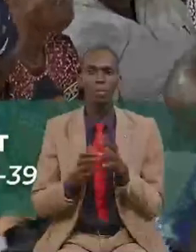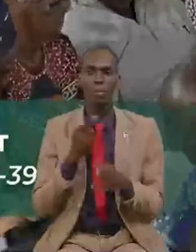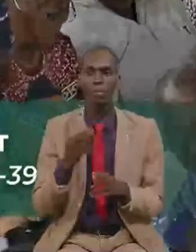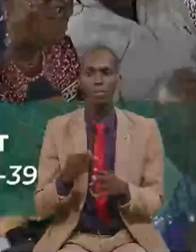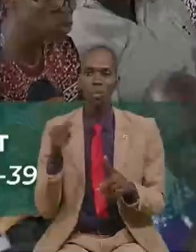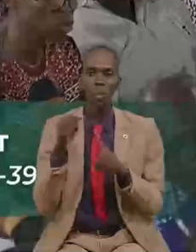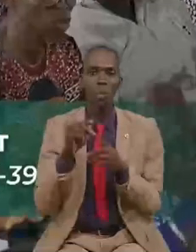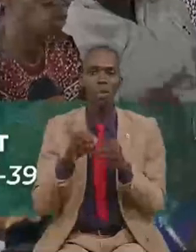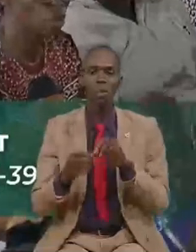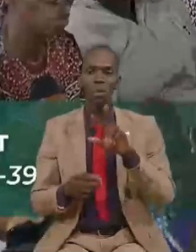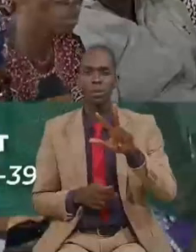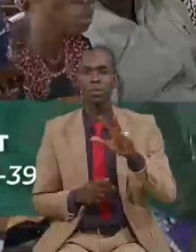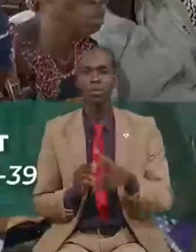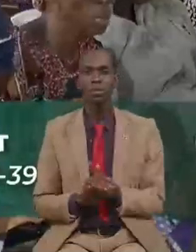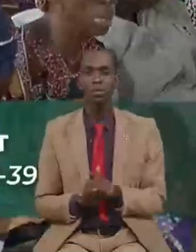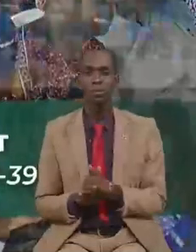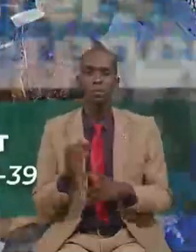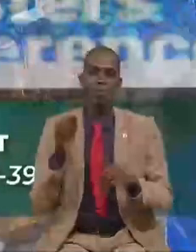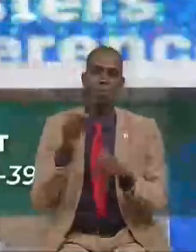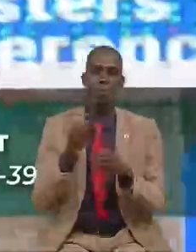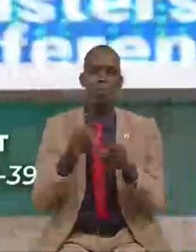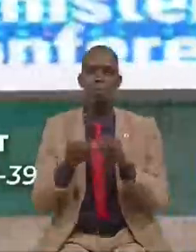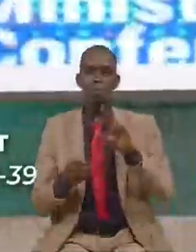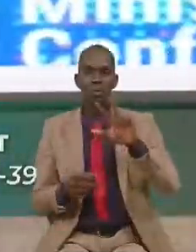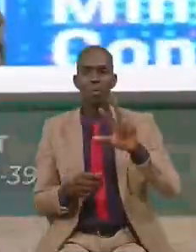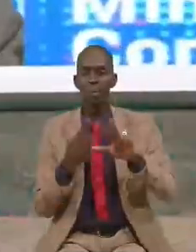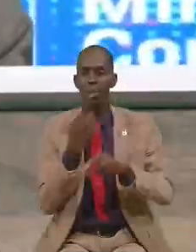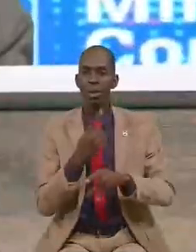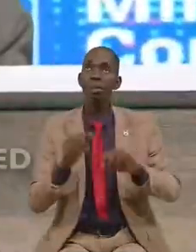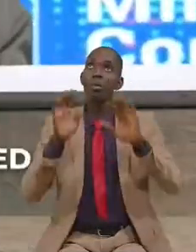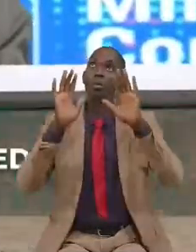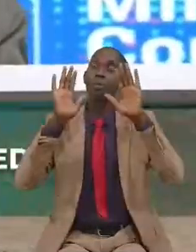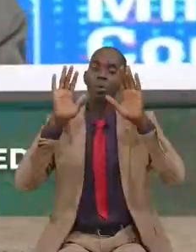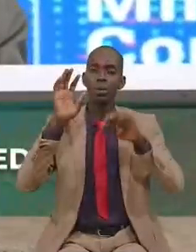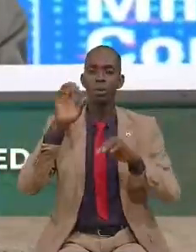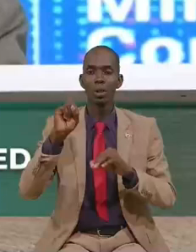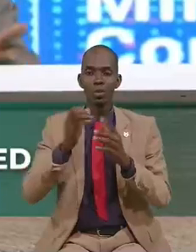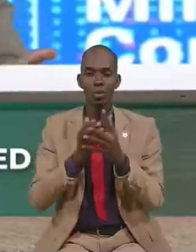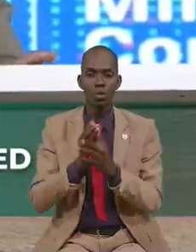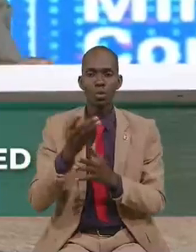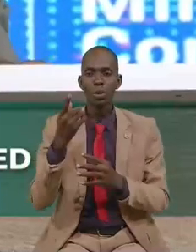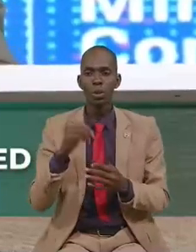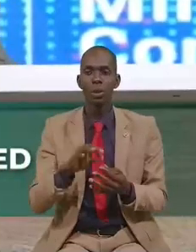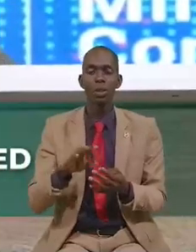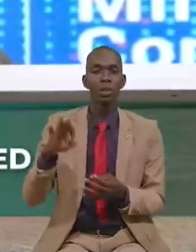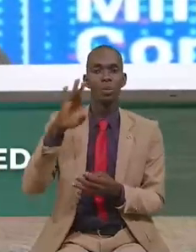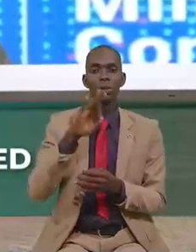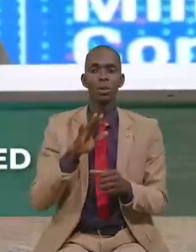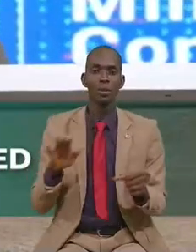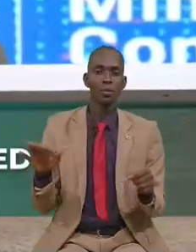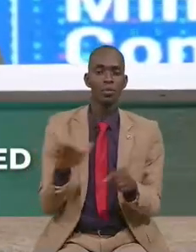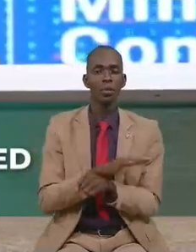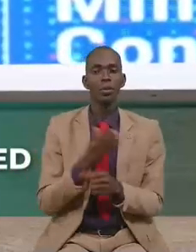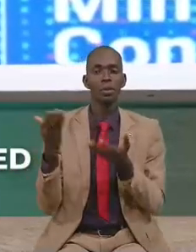point maintenant. Troisième point, les merveilles par les serviteurs saturés de